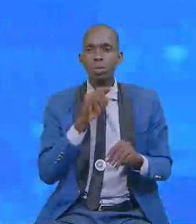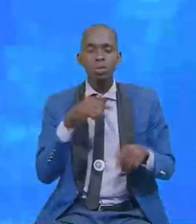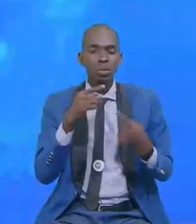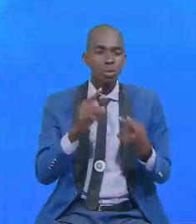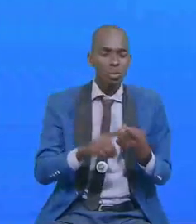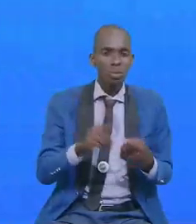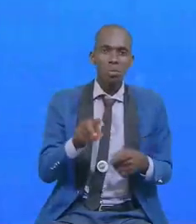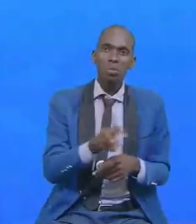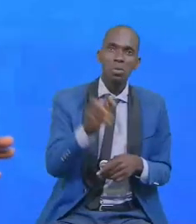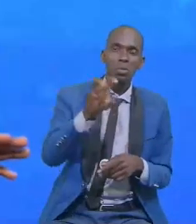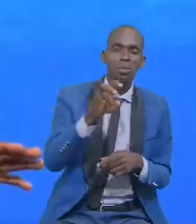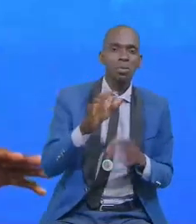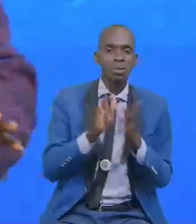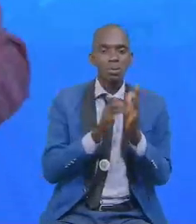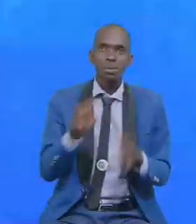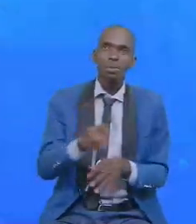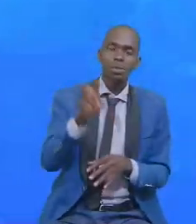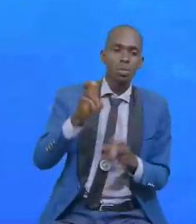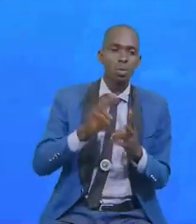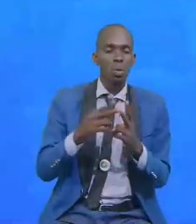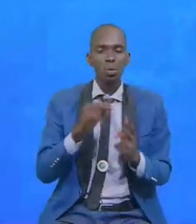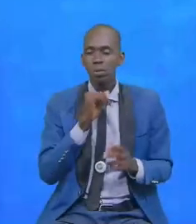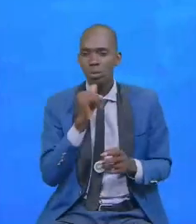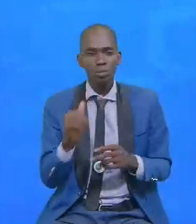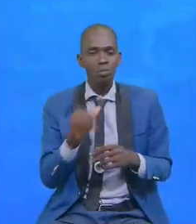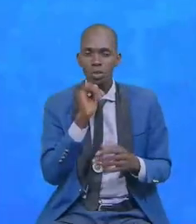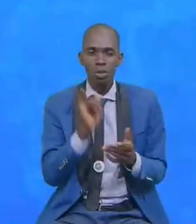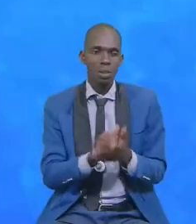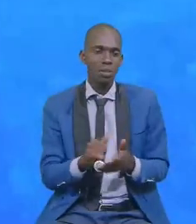Je ne parle pas d'aller en pèlerinage ou pas.